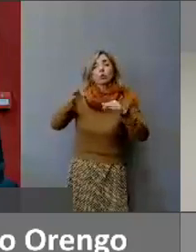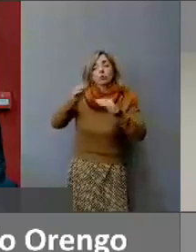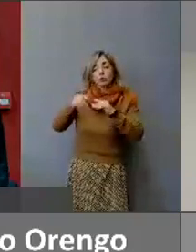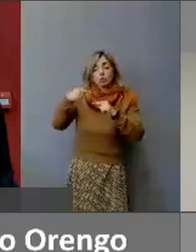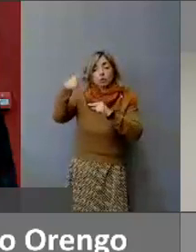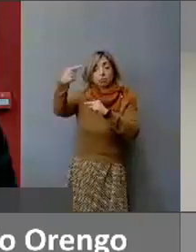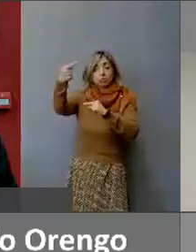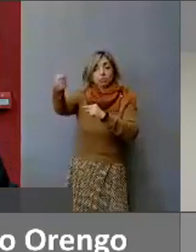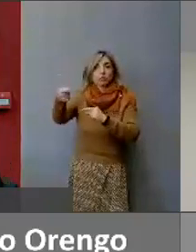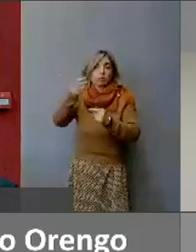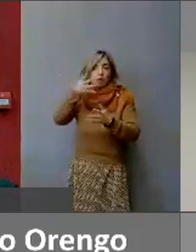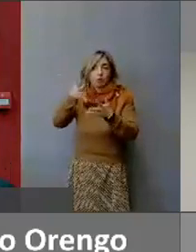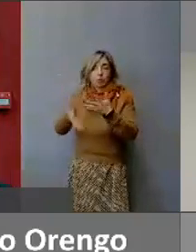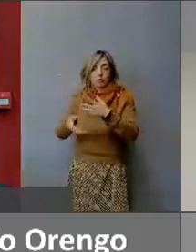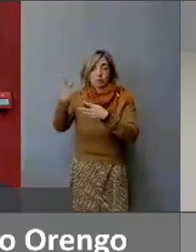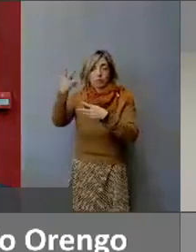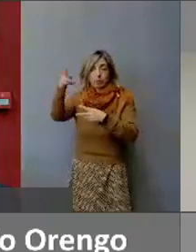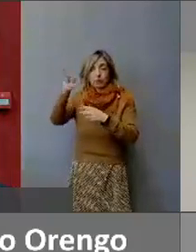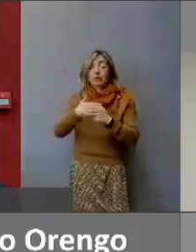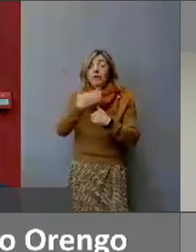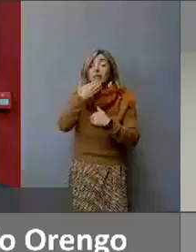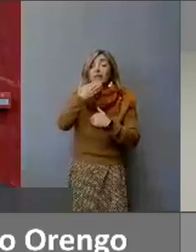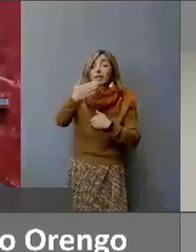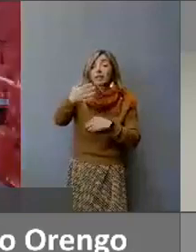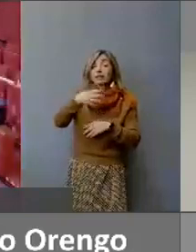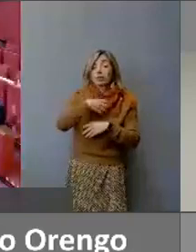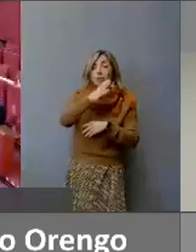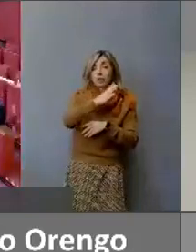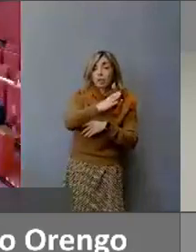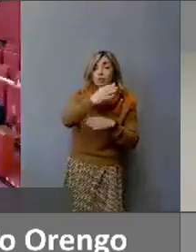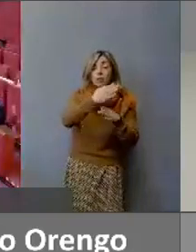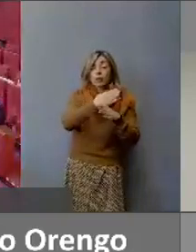grazie al sensore campora consigliere giordano